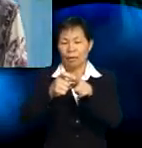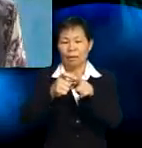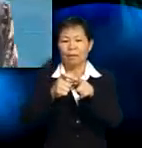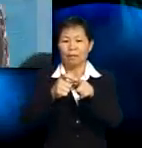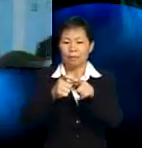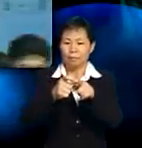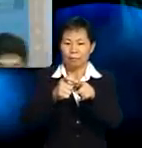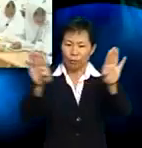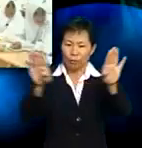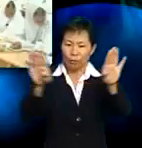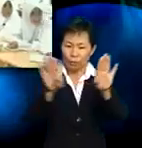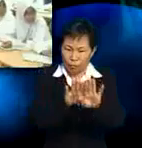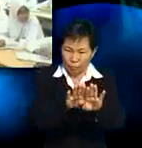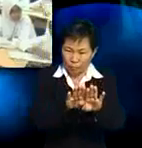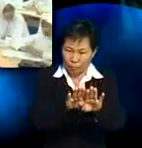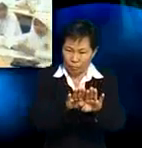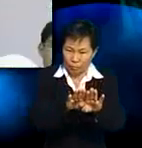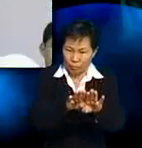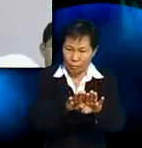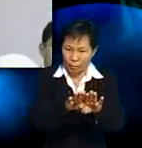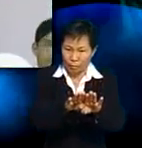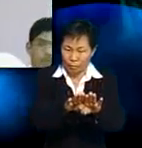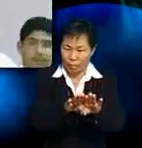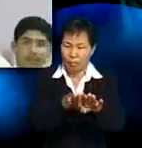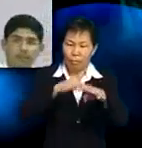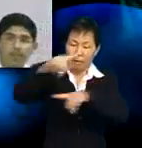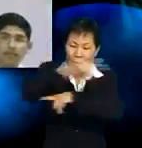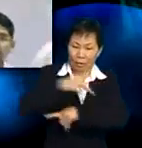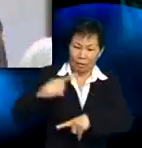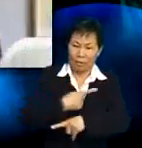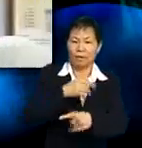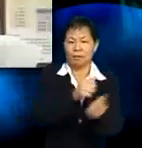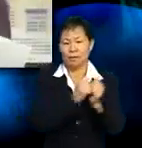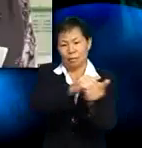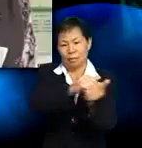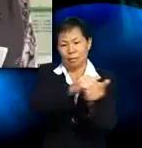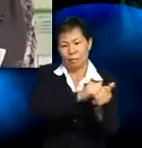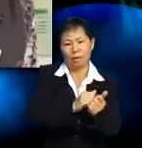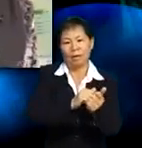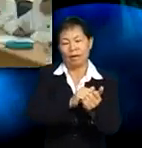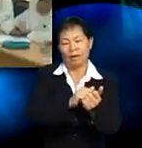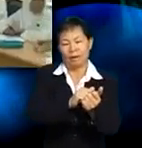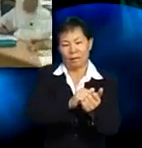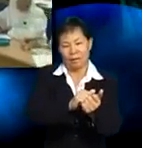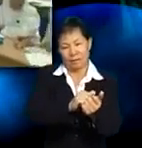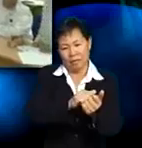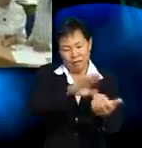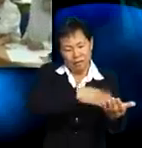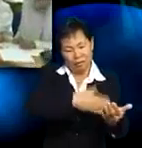sebagai penutup pembelajaran kita pada hari ini marilah sama-sama kita nyanyikan lagu Ayah dan Ibu